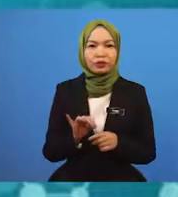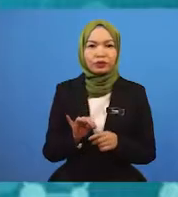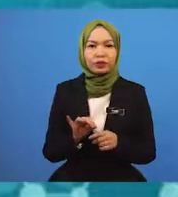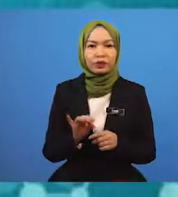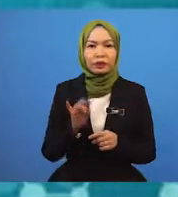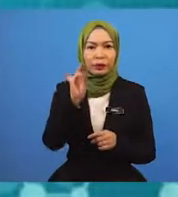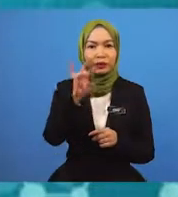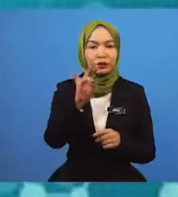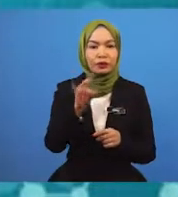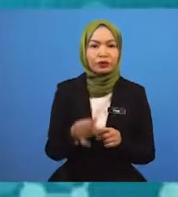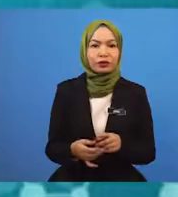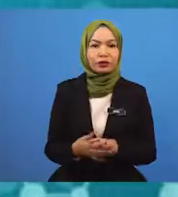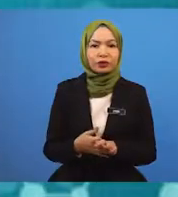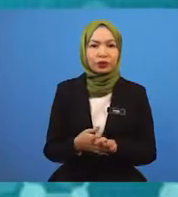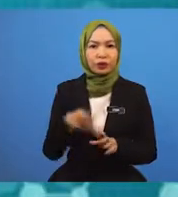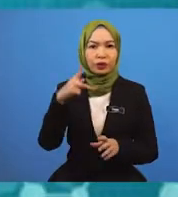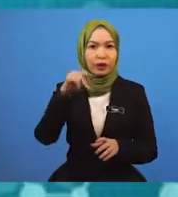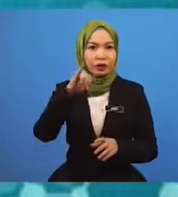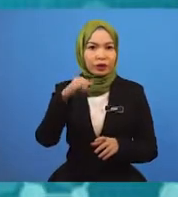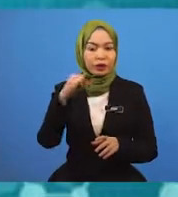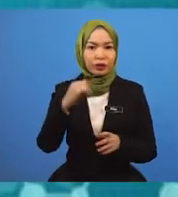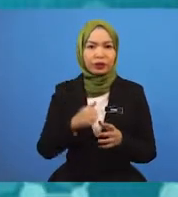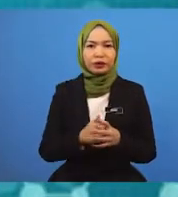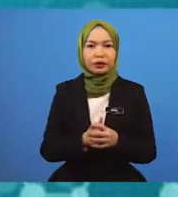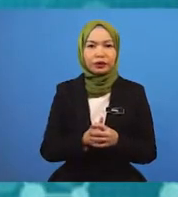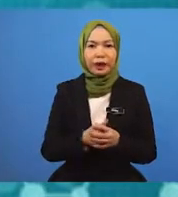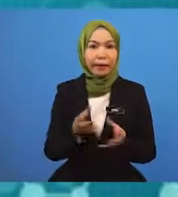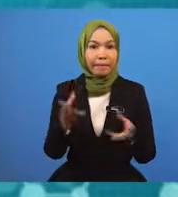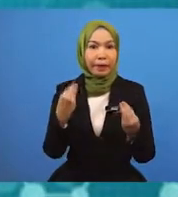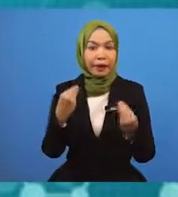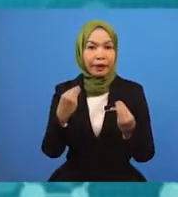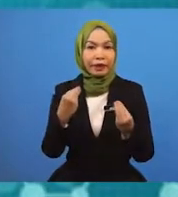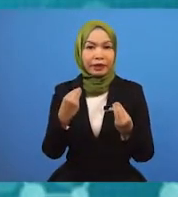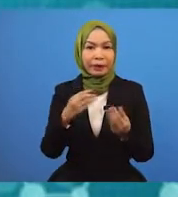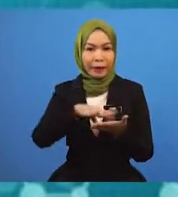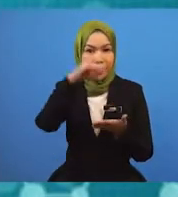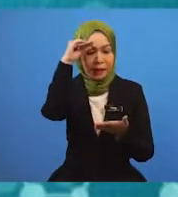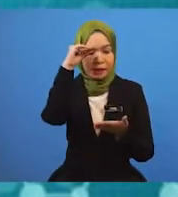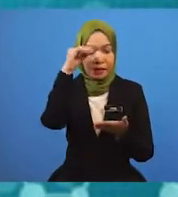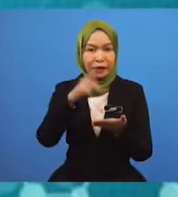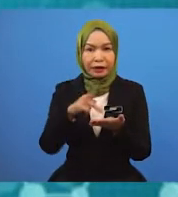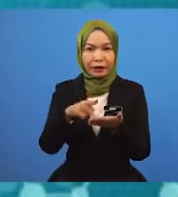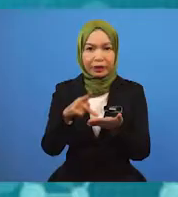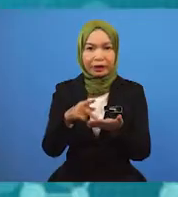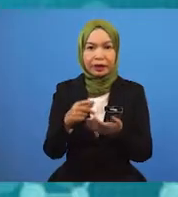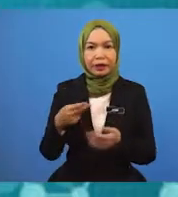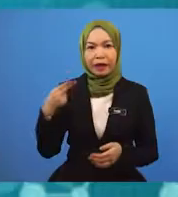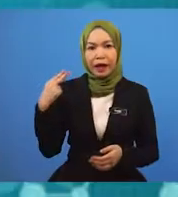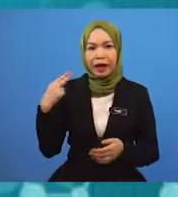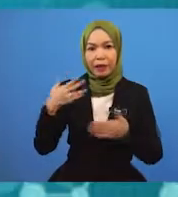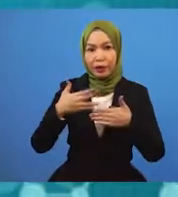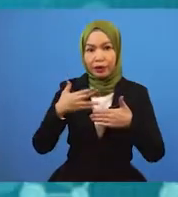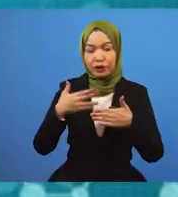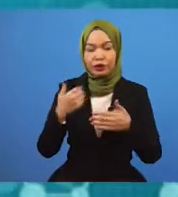jom kita belajar bagaimana pula pengiraan haba penutralan. Tapi sebelum